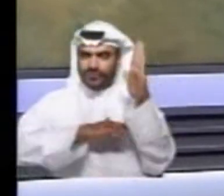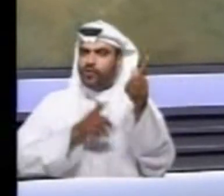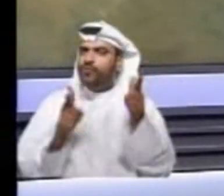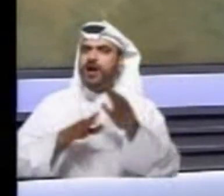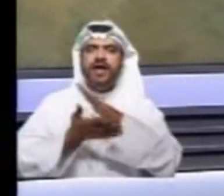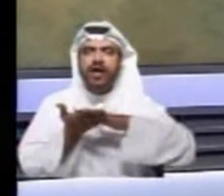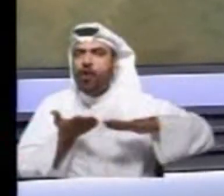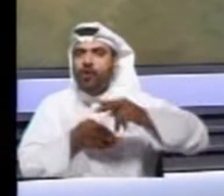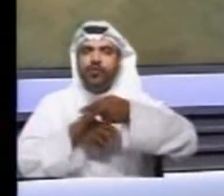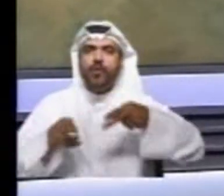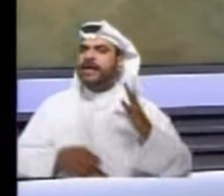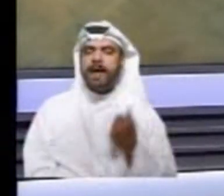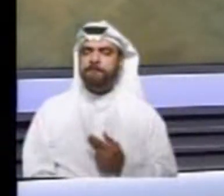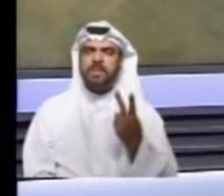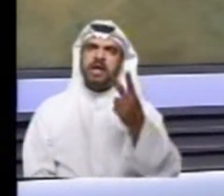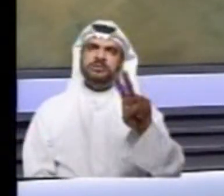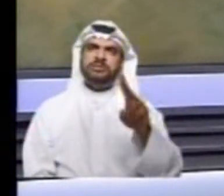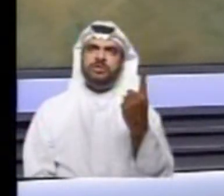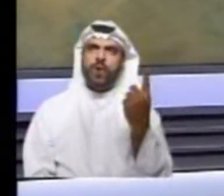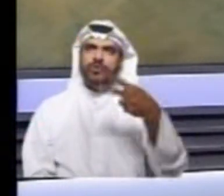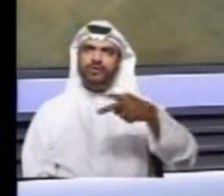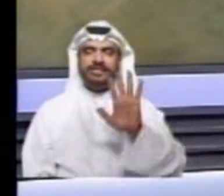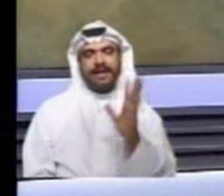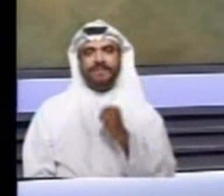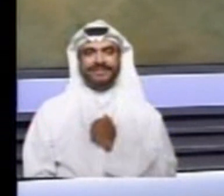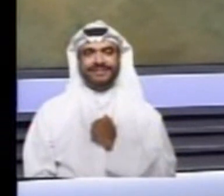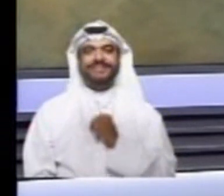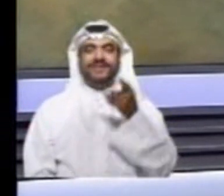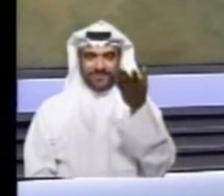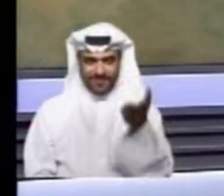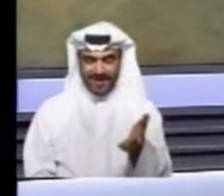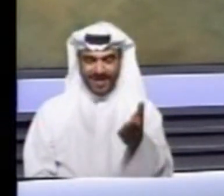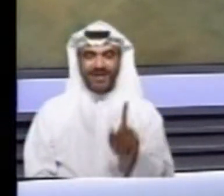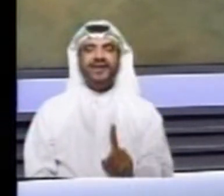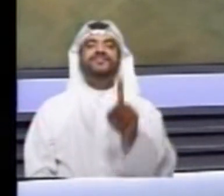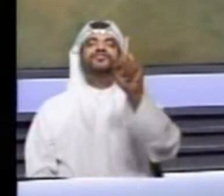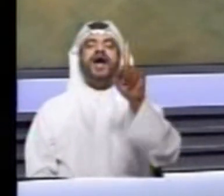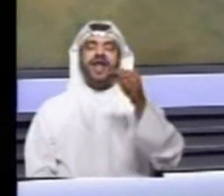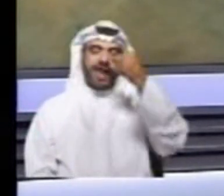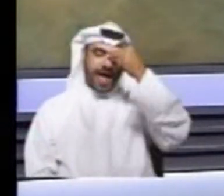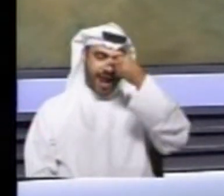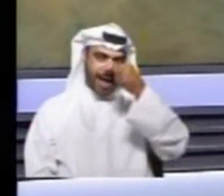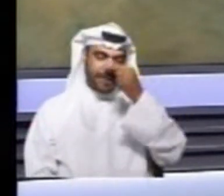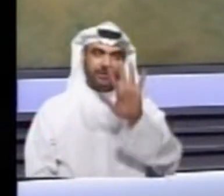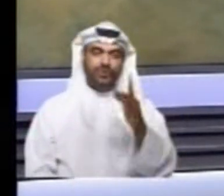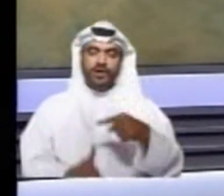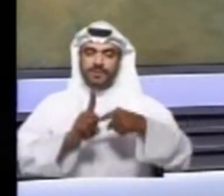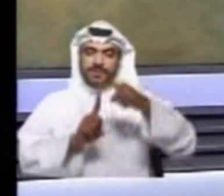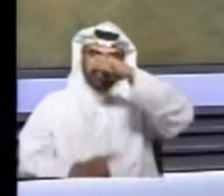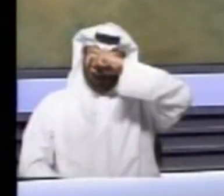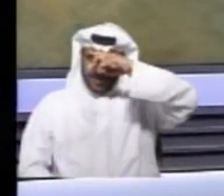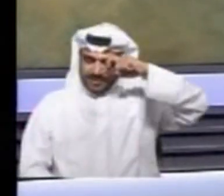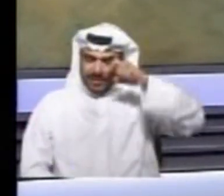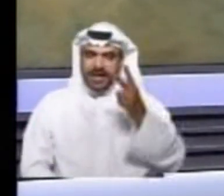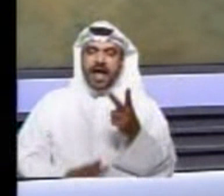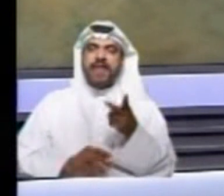درجة مئوية. عبور السحب راح يستمر حتى مساء يوم الغد، وأجواءنا أيضا مستقرة، درجات الحرارة تتراوح ما بين 12 إلى 15